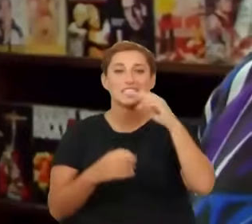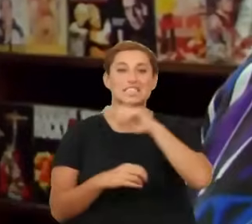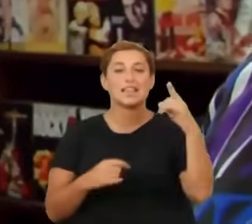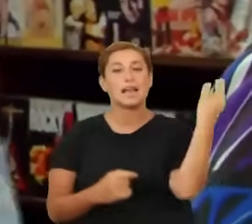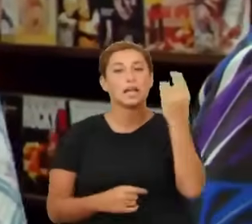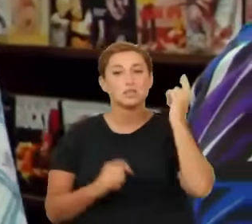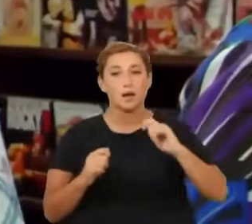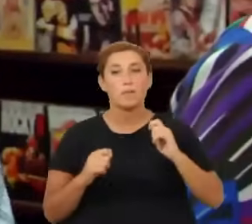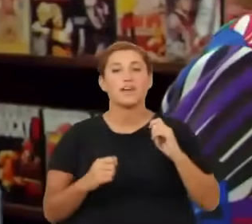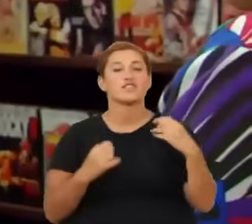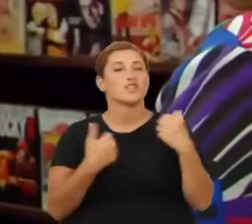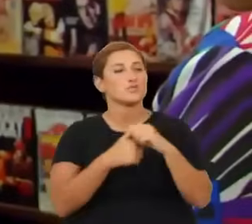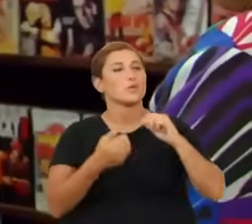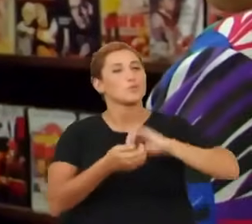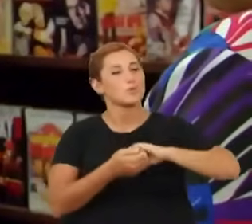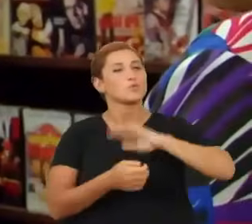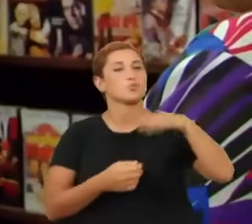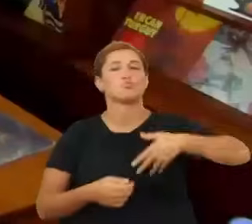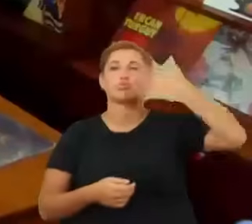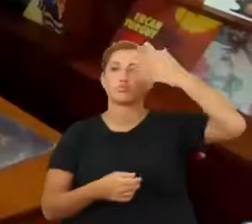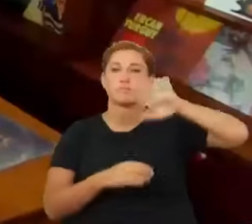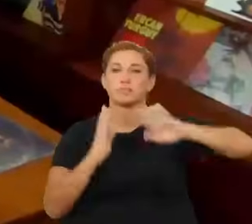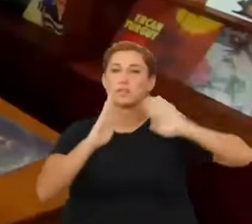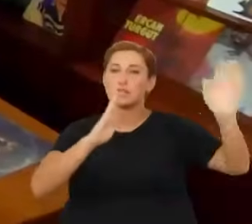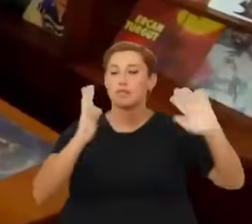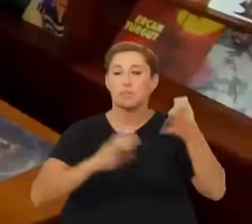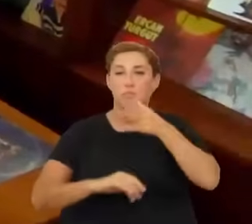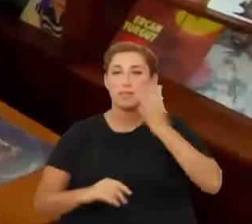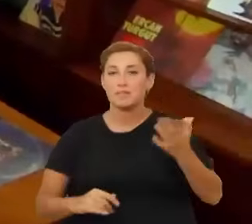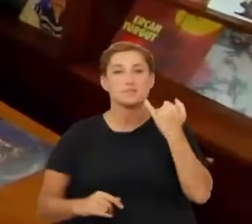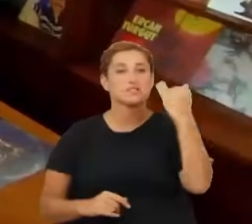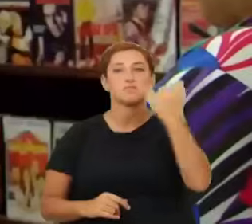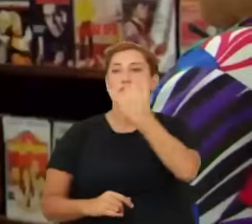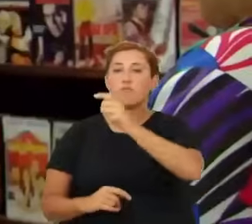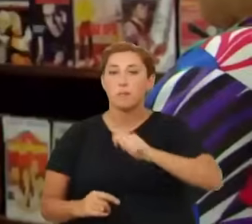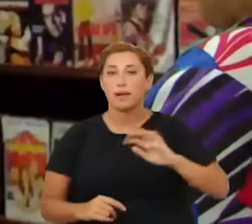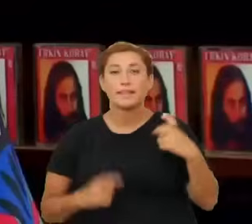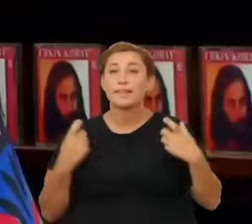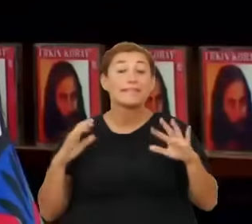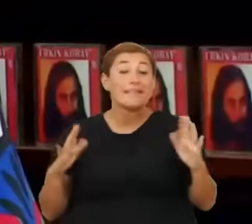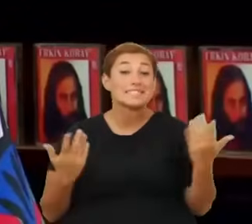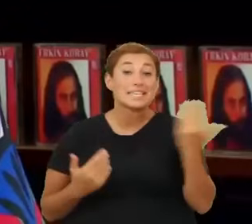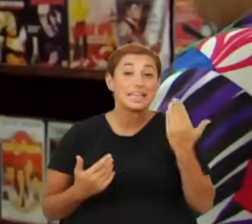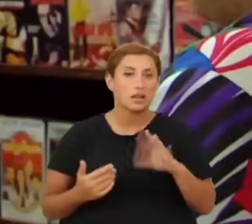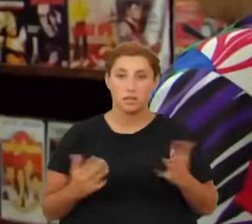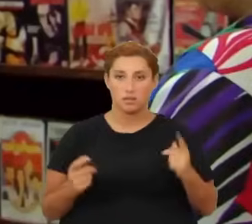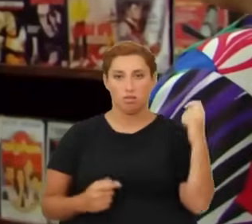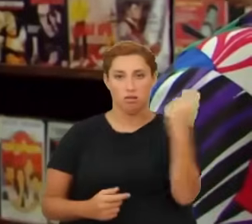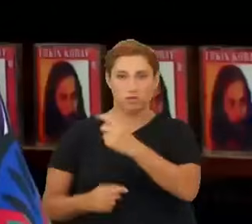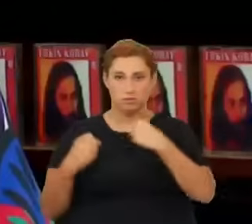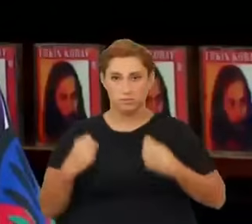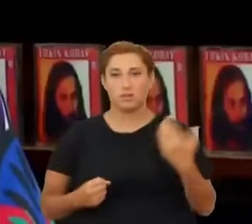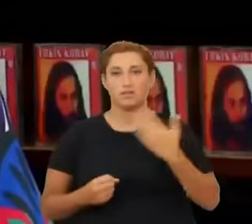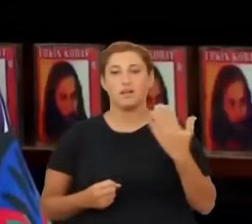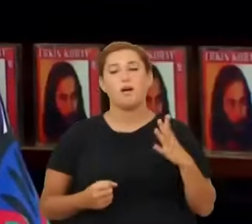İnsanlar gezerler. Eşe dosta giderler. Büyüklere giderler. Ne bileyim. İşte ziyaretlere giderler. Neyle giderler? Neyle giderler? Taksiyle